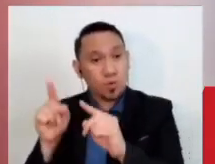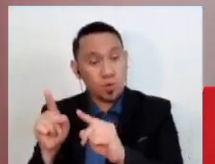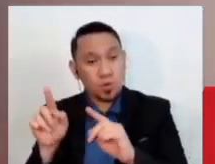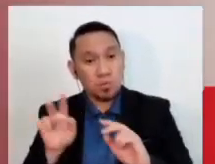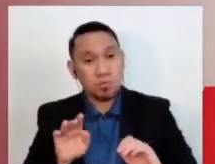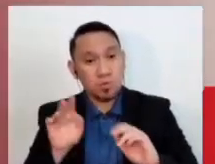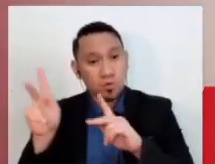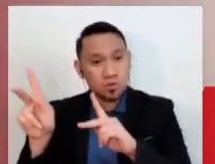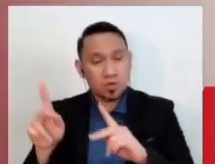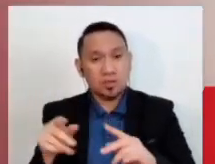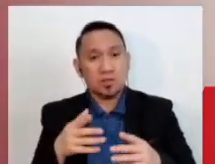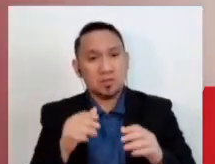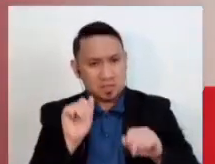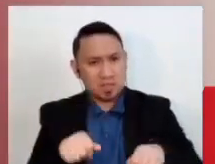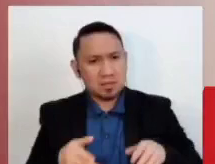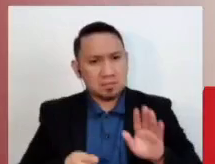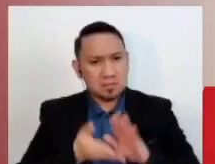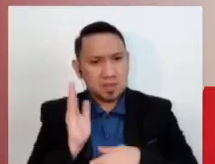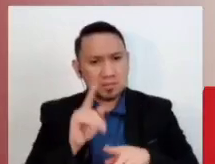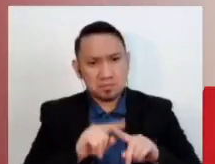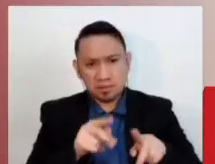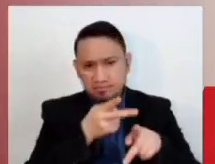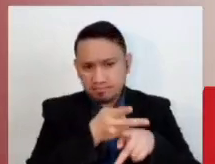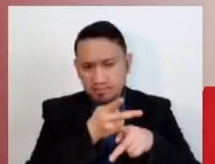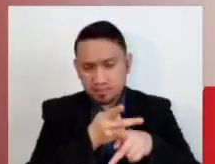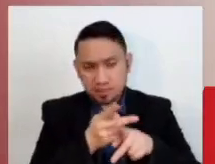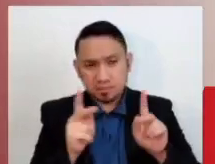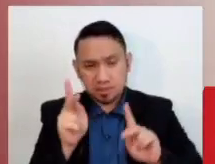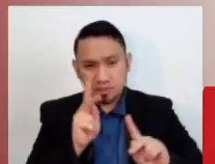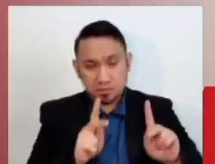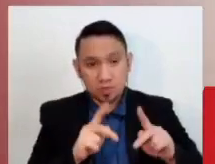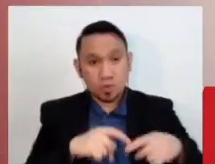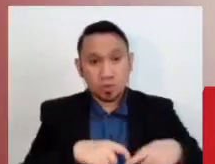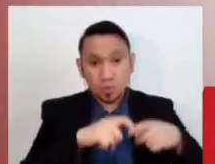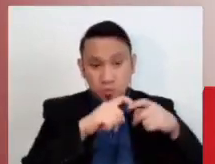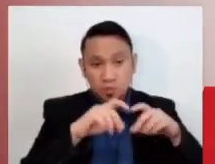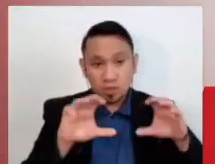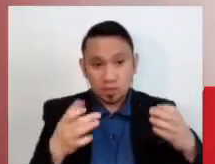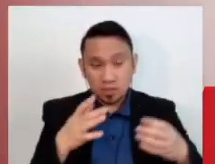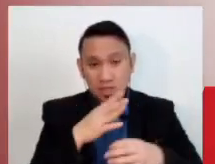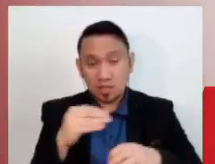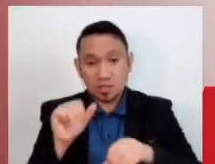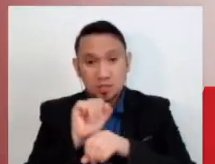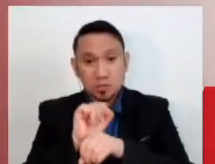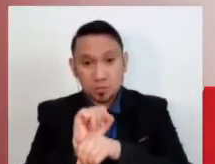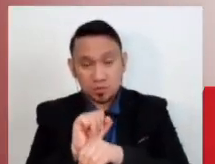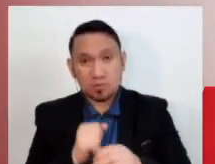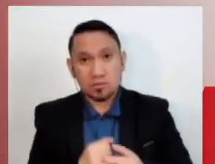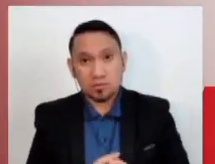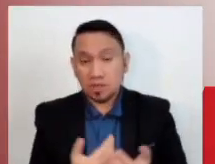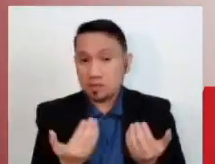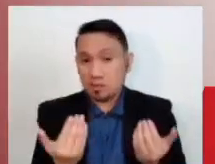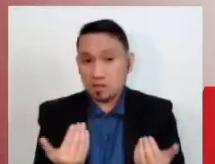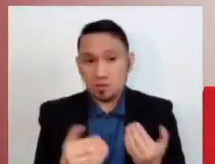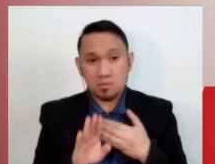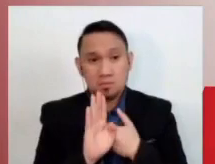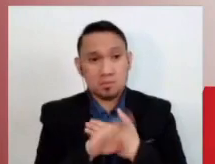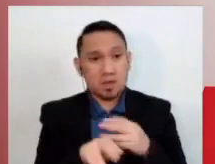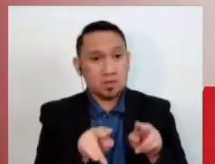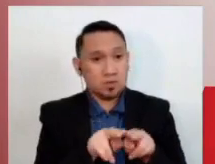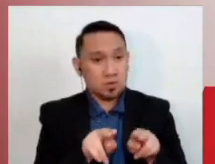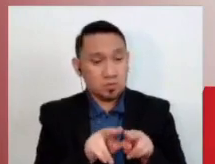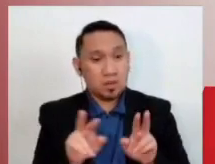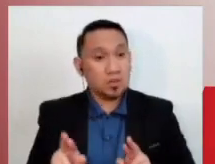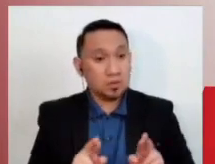motorista. Sinuspende naman ang pasok sa mga trabaho at klase sa Barangay Panakan. Sa ngayon, balik normal na mga ilog sa lungsod ayon